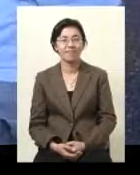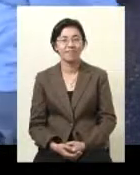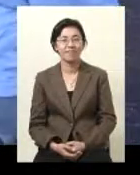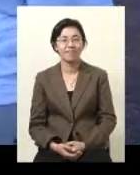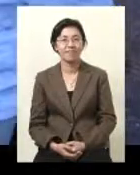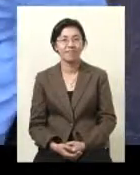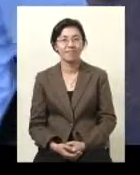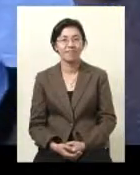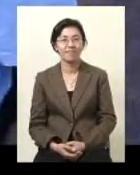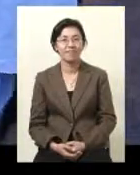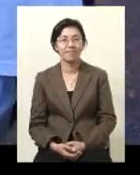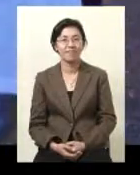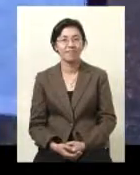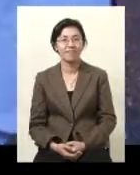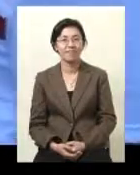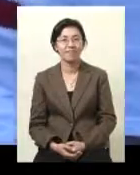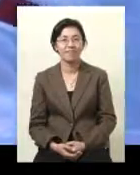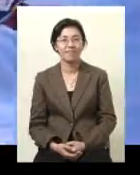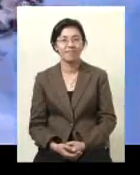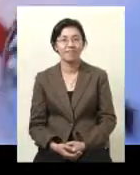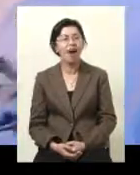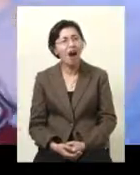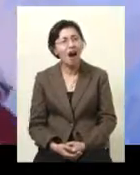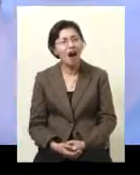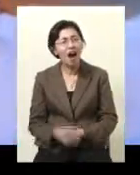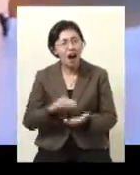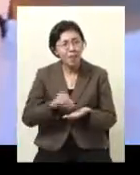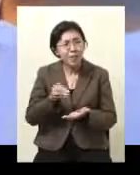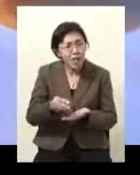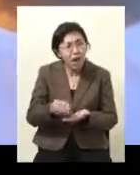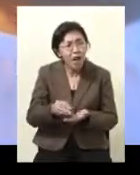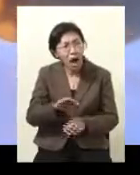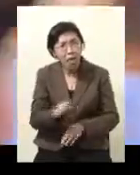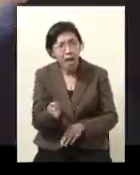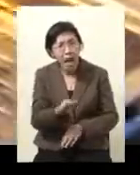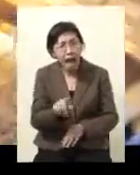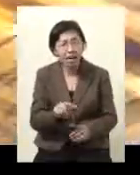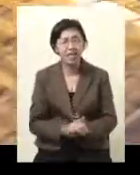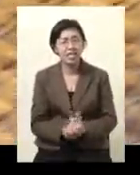เป็นยังไงครับอันนี้ ปลาหม ันย่าง ย ่าง